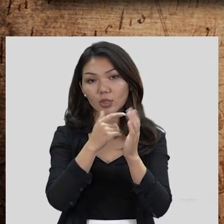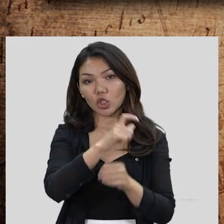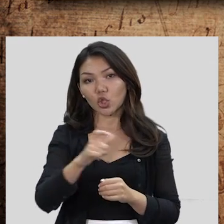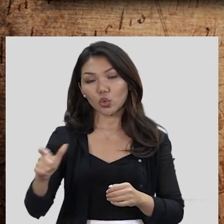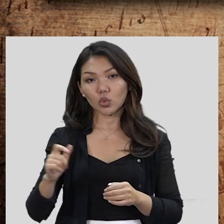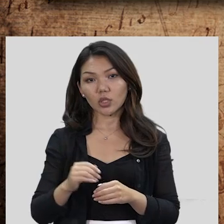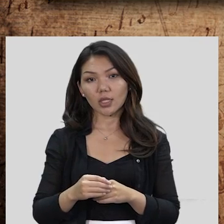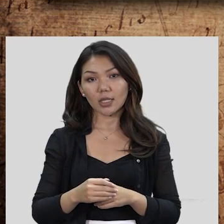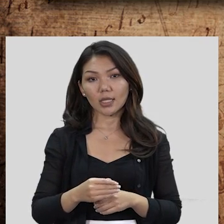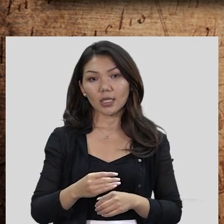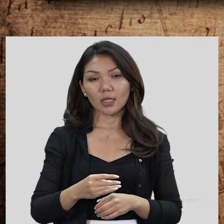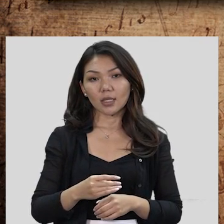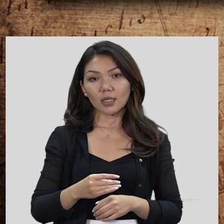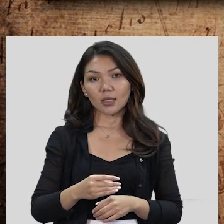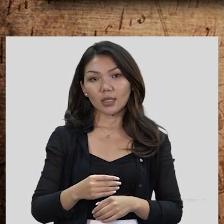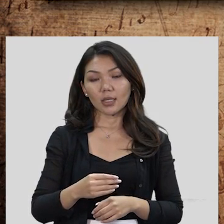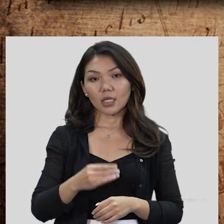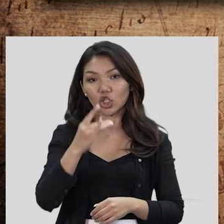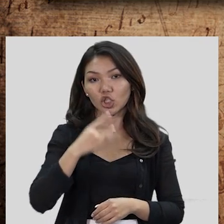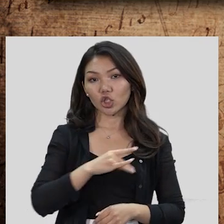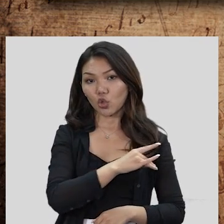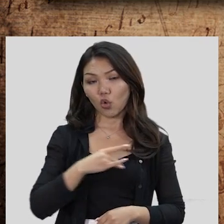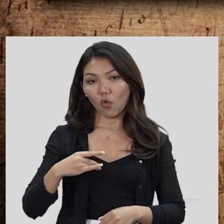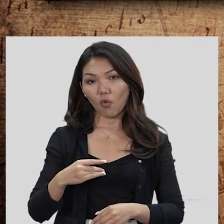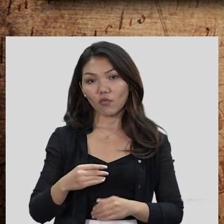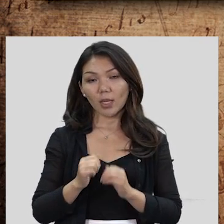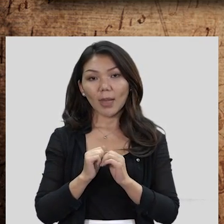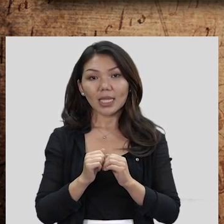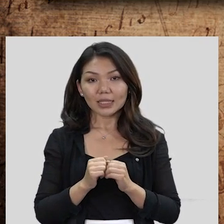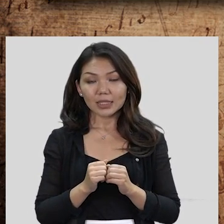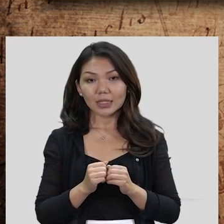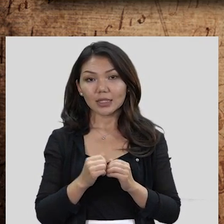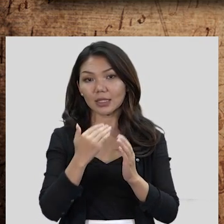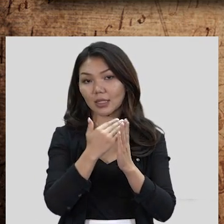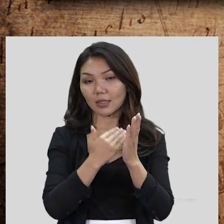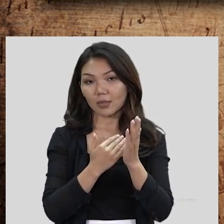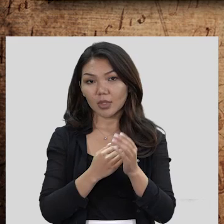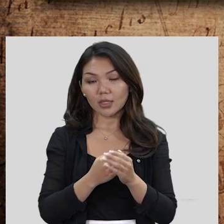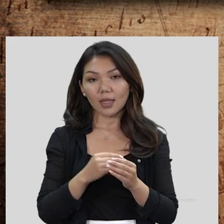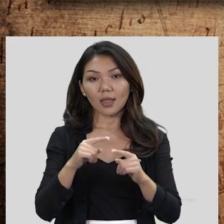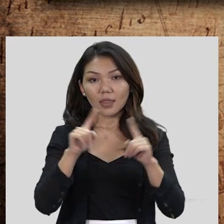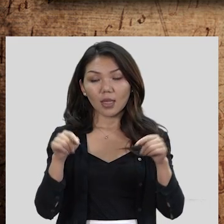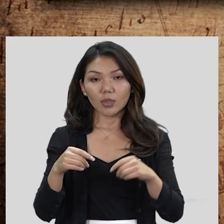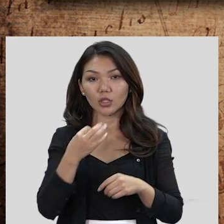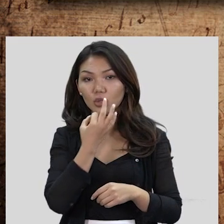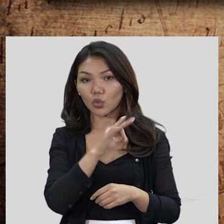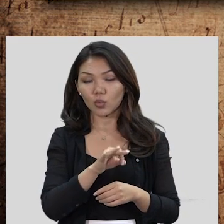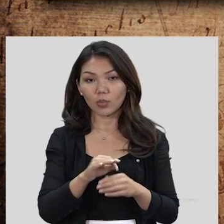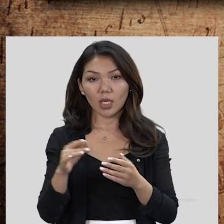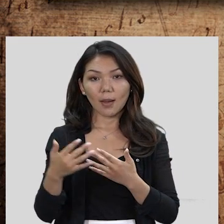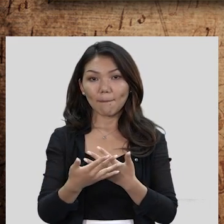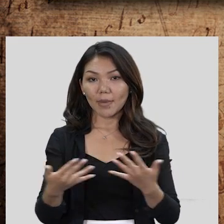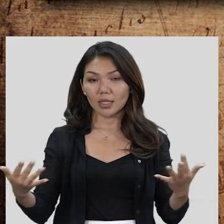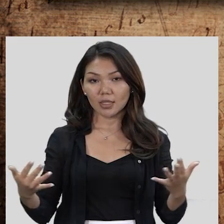церковные и монастырские книги то есть различные надписи на любых материалах материалом для письменных